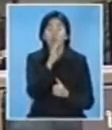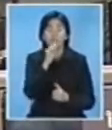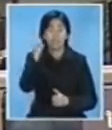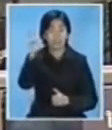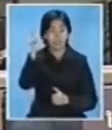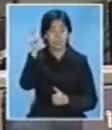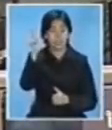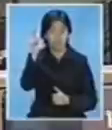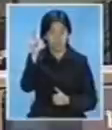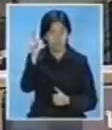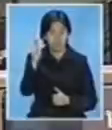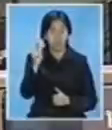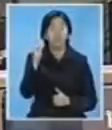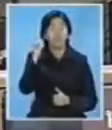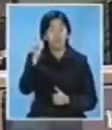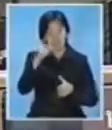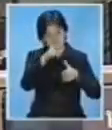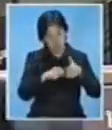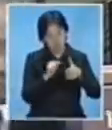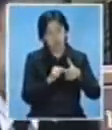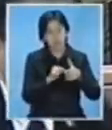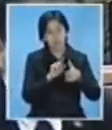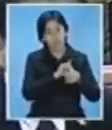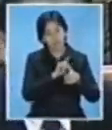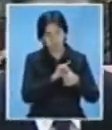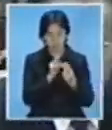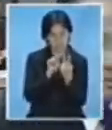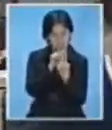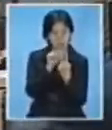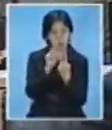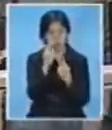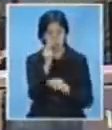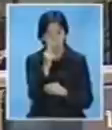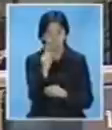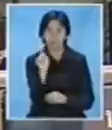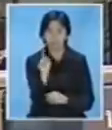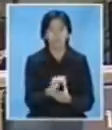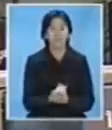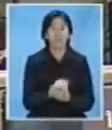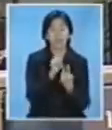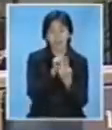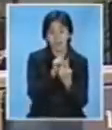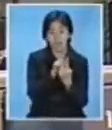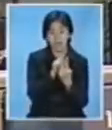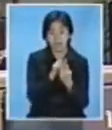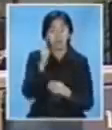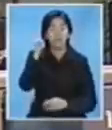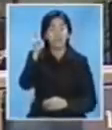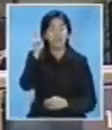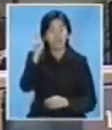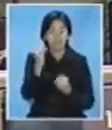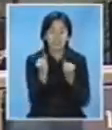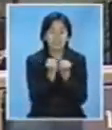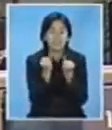โททักษิณมีฐานะอื่นอีก2อย่างควบคู่กันไปนั่นก็คือการที่ท่านทักษิณมีความ